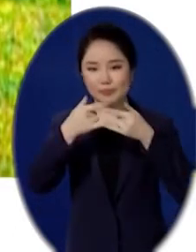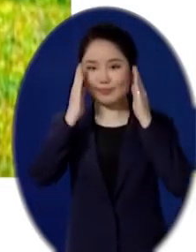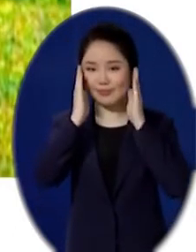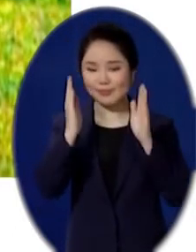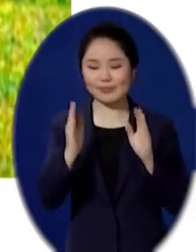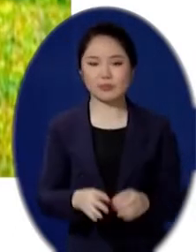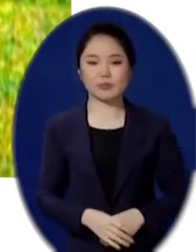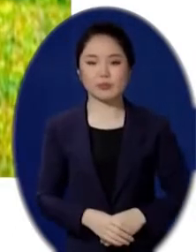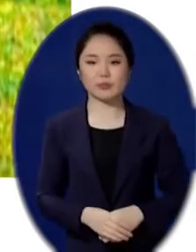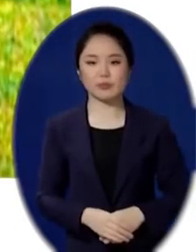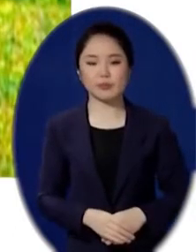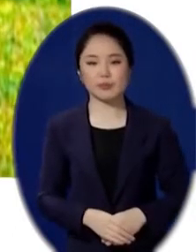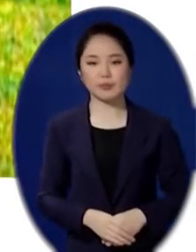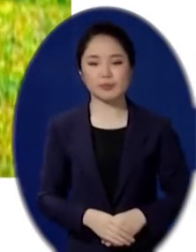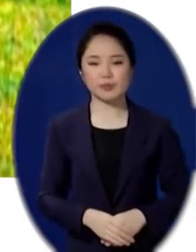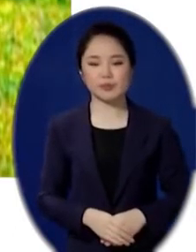хандуулъя.